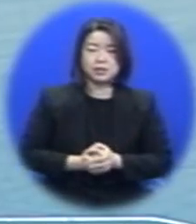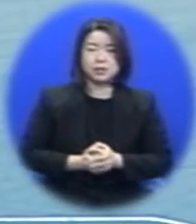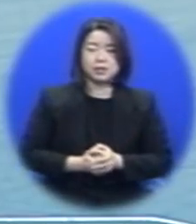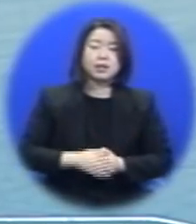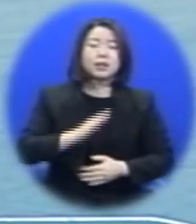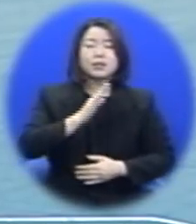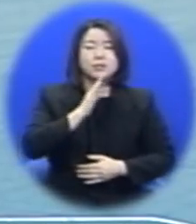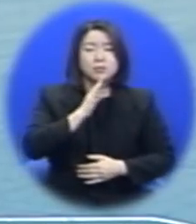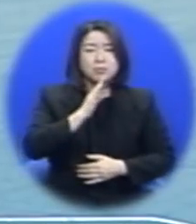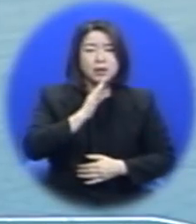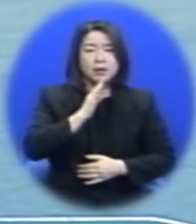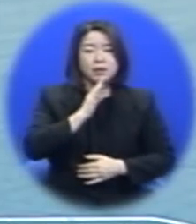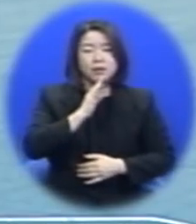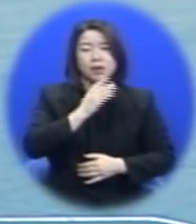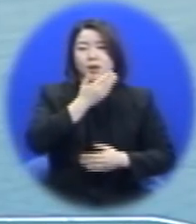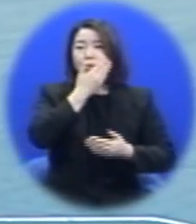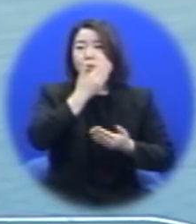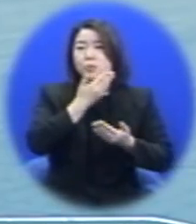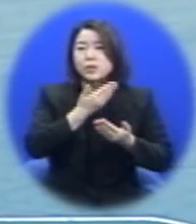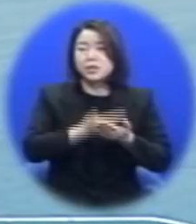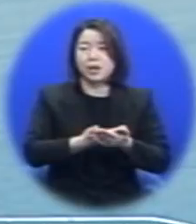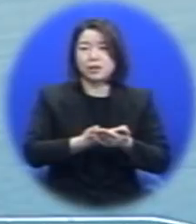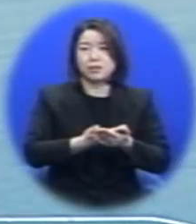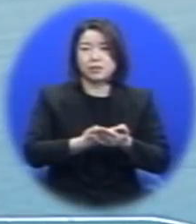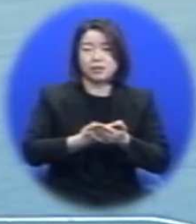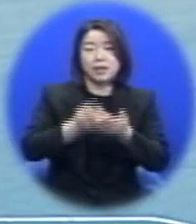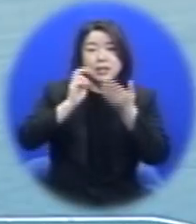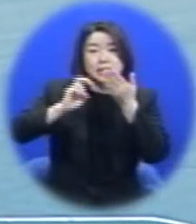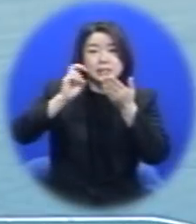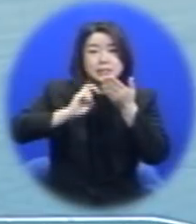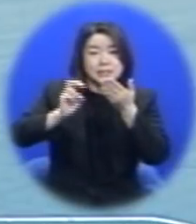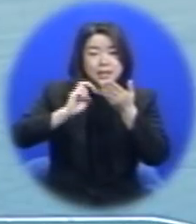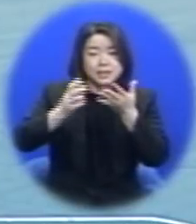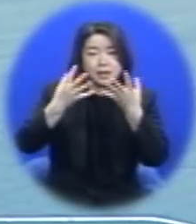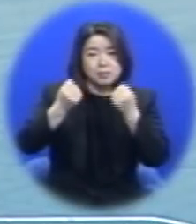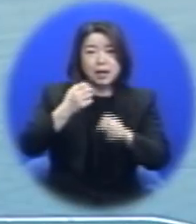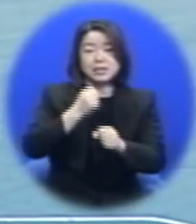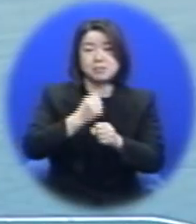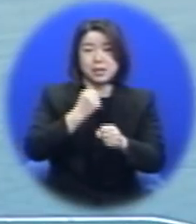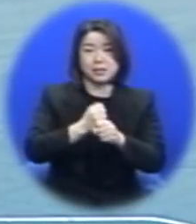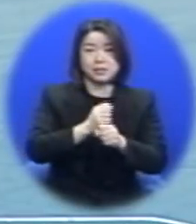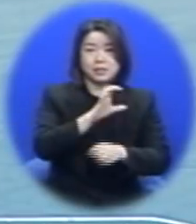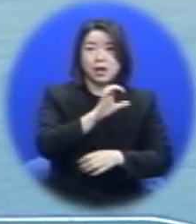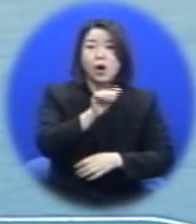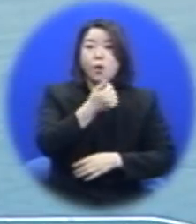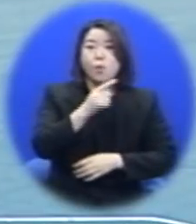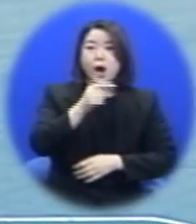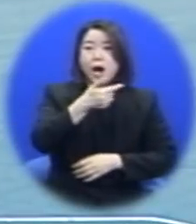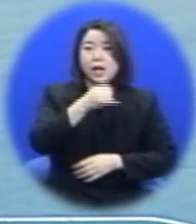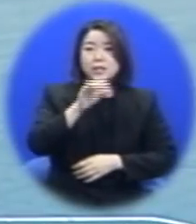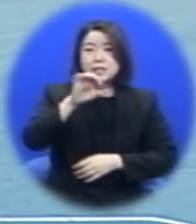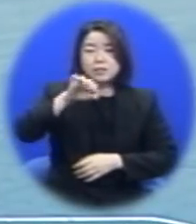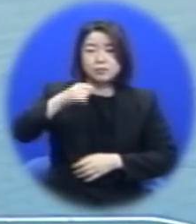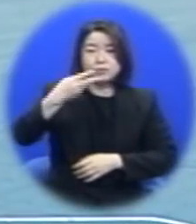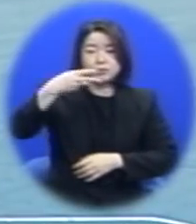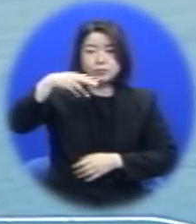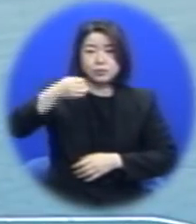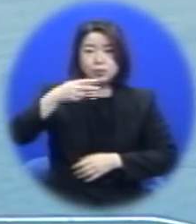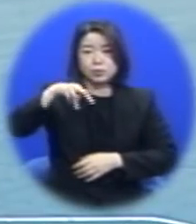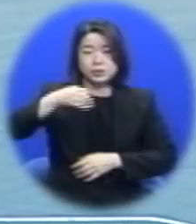정말 주옥 같은 찬양곡을 많이 작사했던 화니 크로스비라고 하는 맹인 작사가가